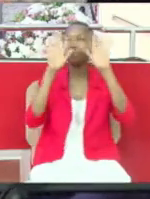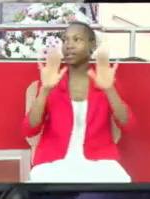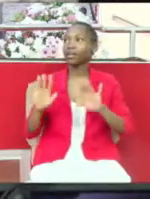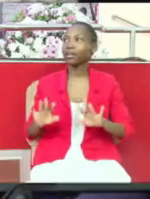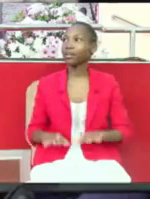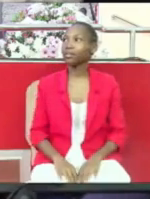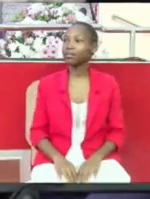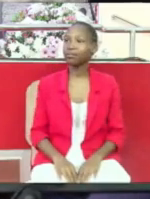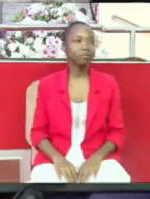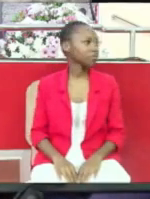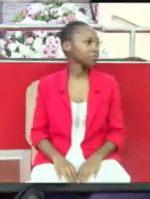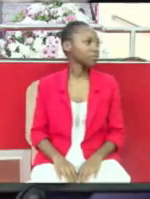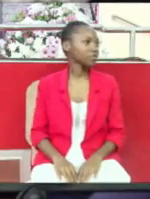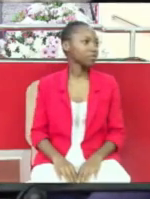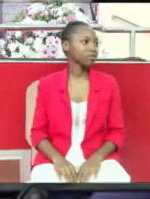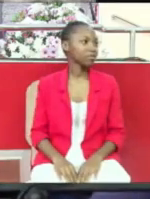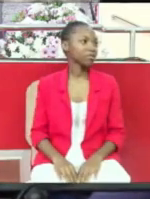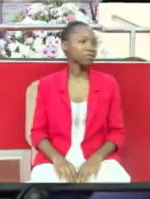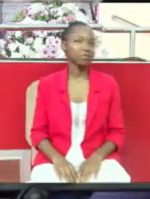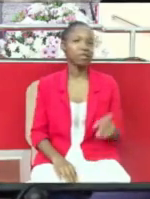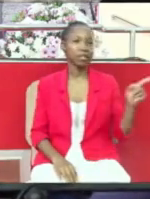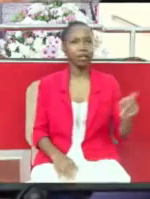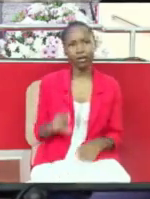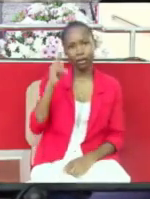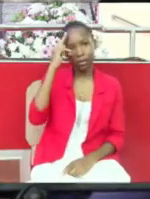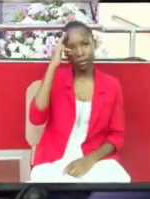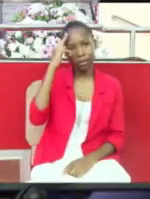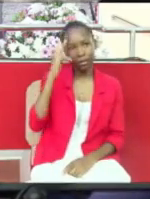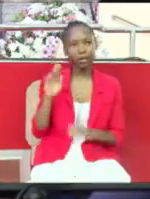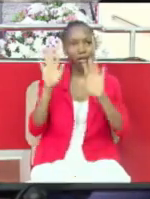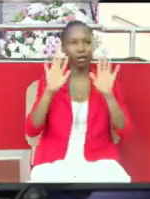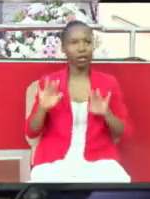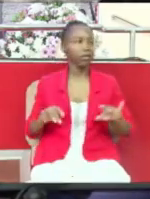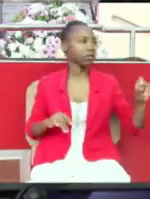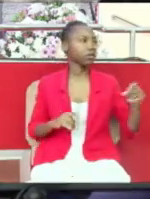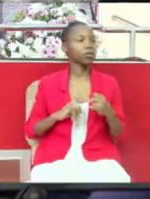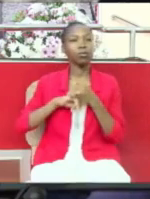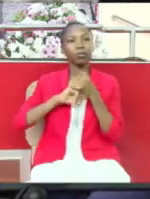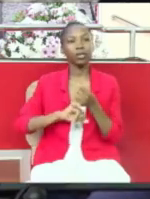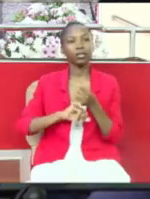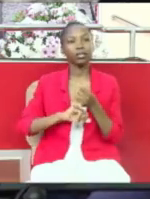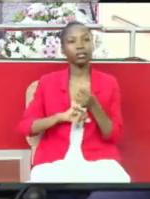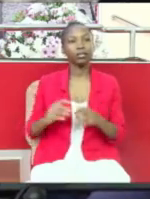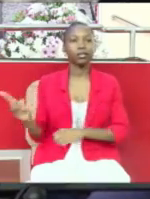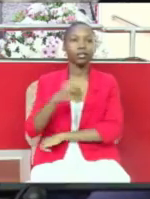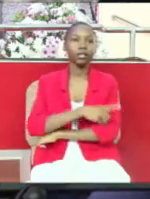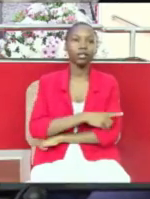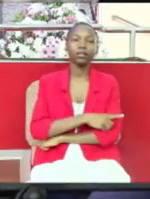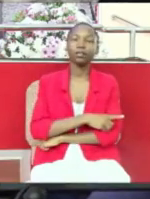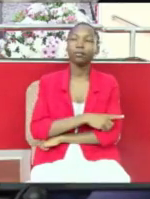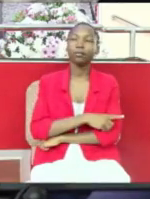Lucy anakumbuka yake ilikuwa na mvua. Can I tell you what happened? Hebu nikwambie leo fanyika. Waliweka